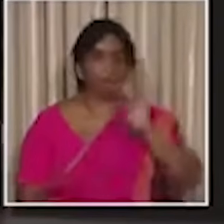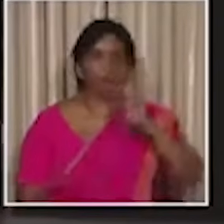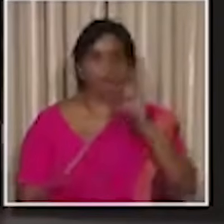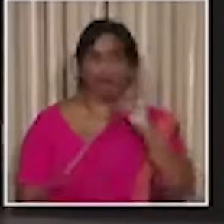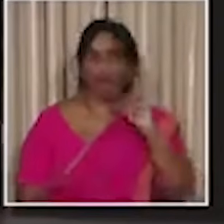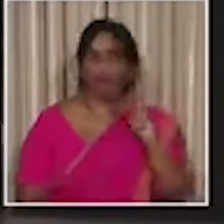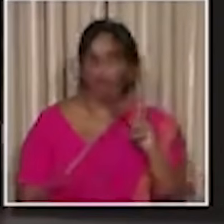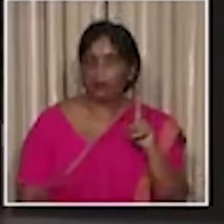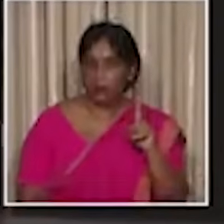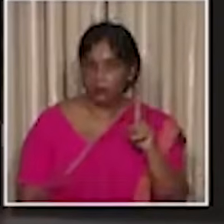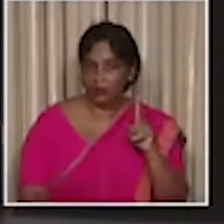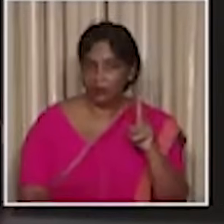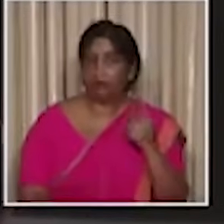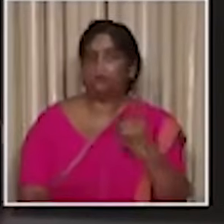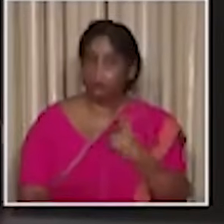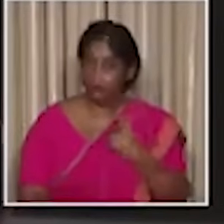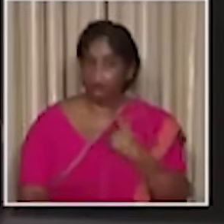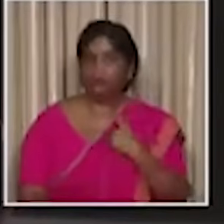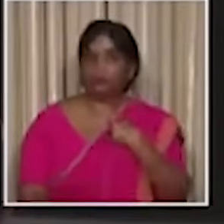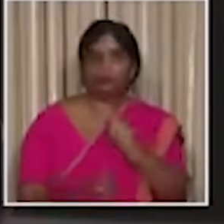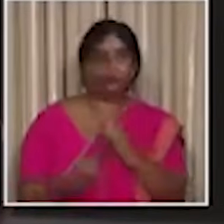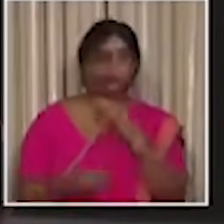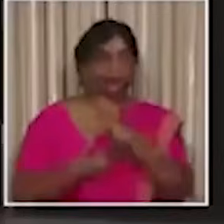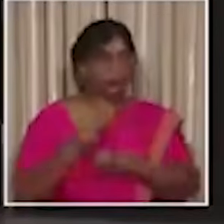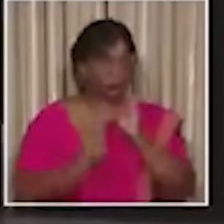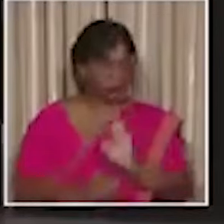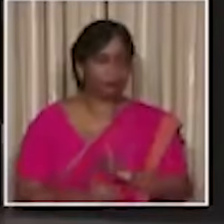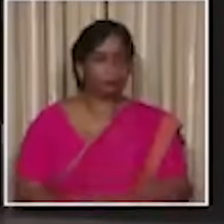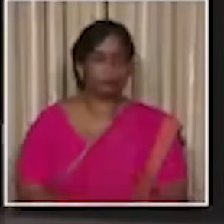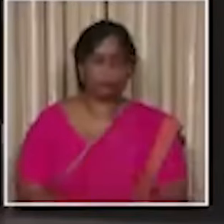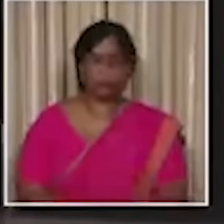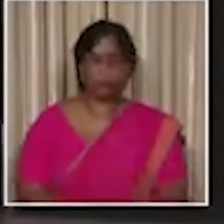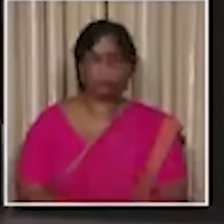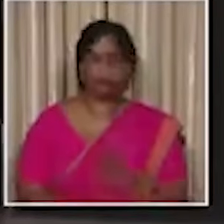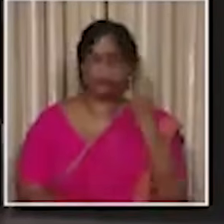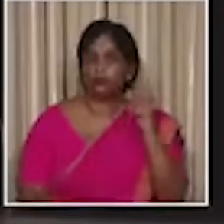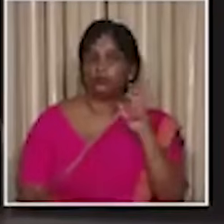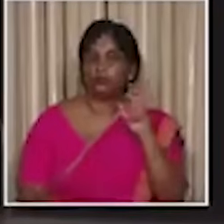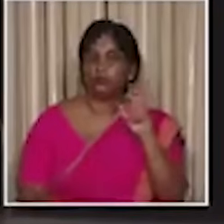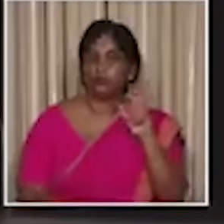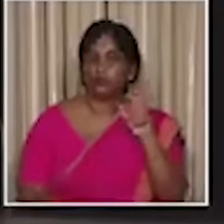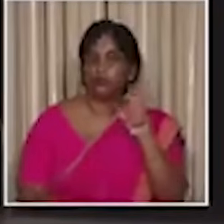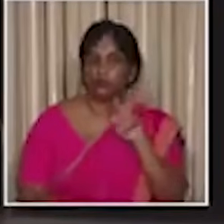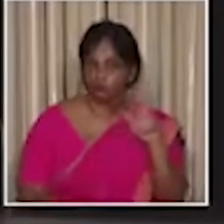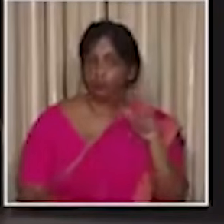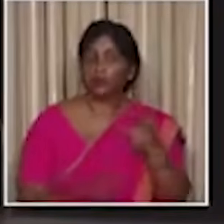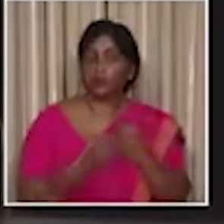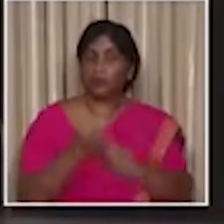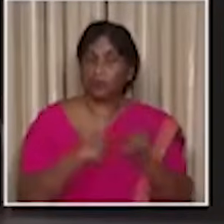18461ක් අපිට නිෂ්පාදනය කළා තියෙනවා 2018 මේ වෙනකොට විකුණලා